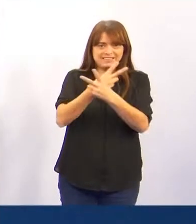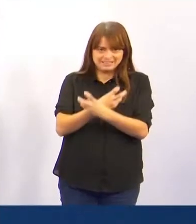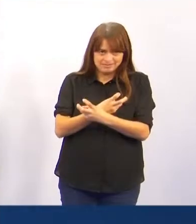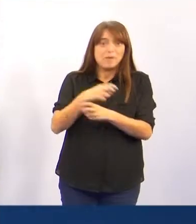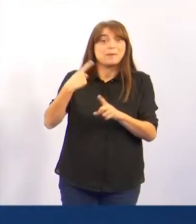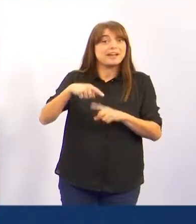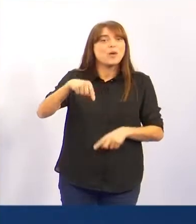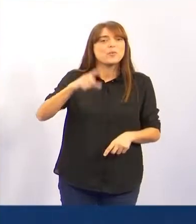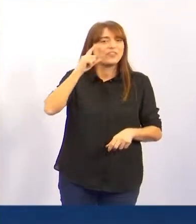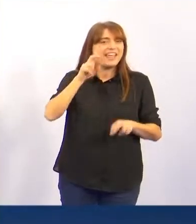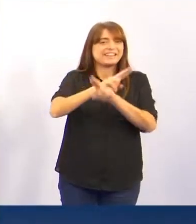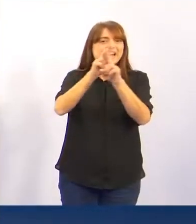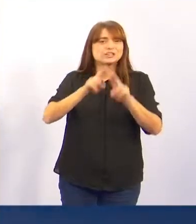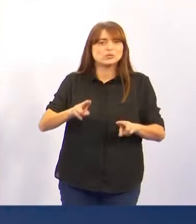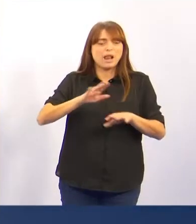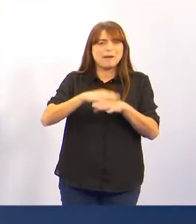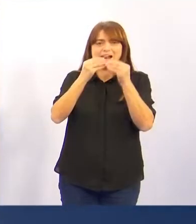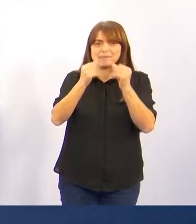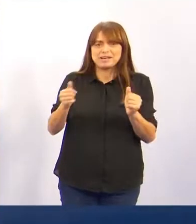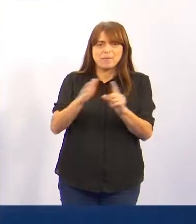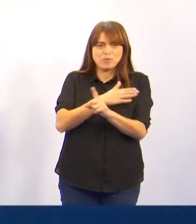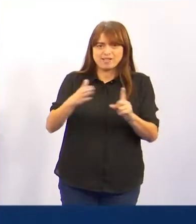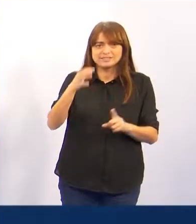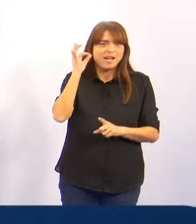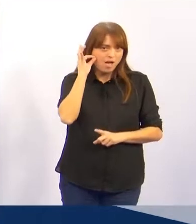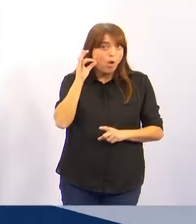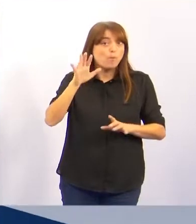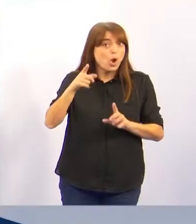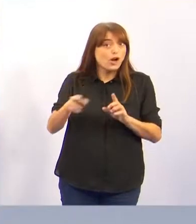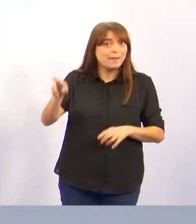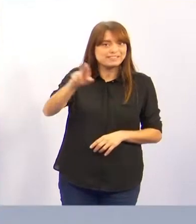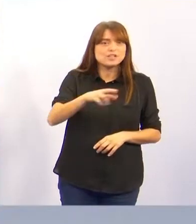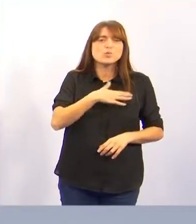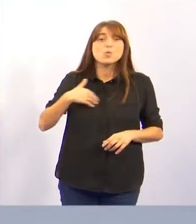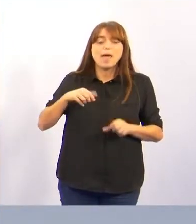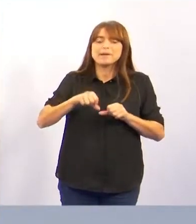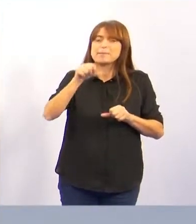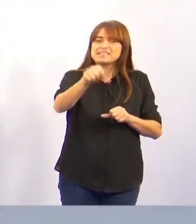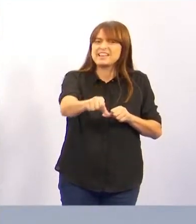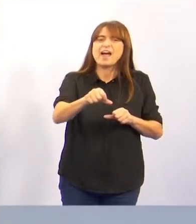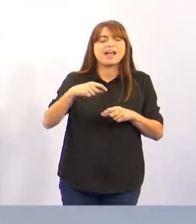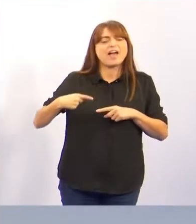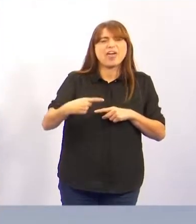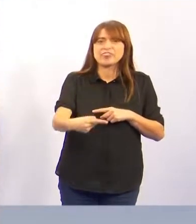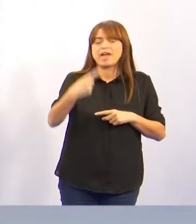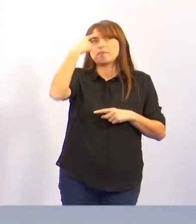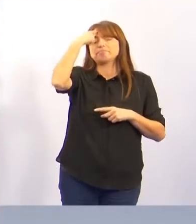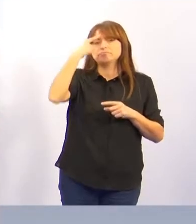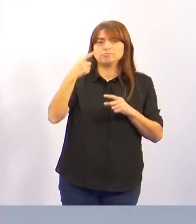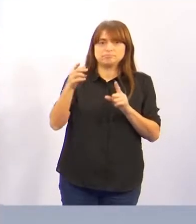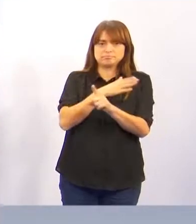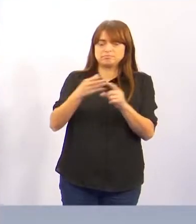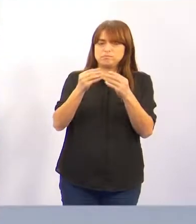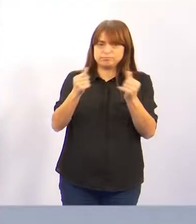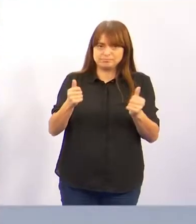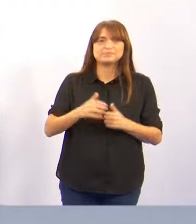dia. Moltes gràcies, Marc Lleixà, coordinadora d'Igualtat i Feminisme. Avui tenim també amb nosaltres per parlar dels protocols a seguir la Isabel.